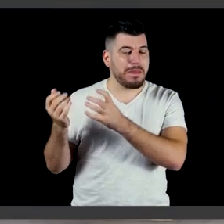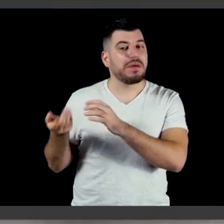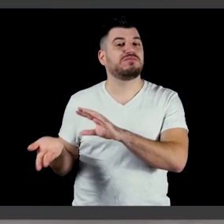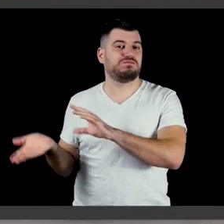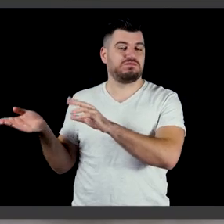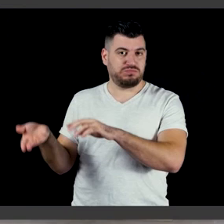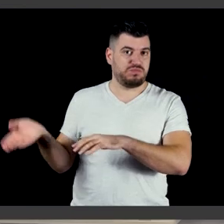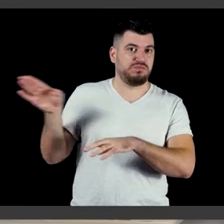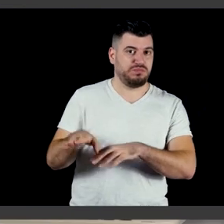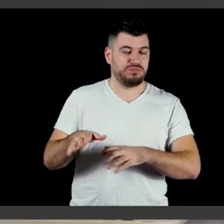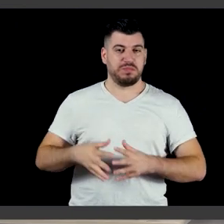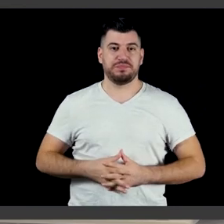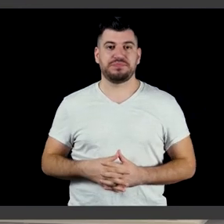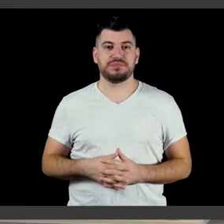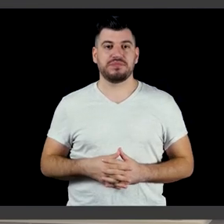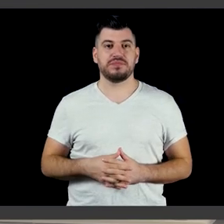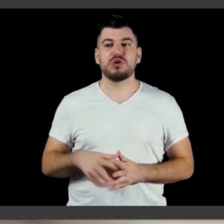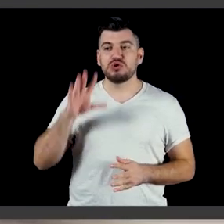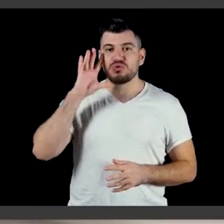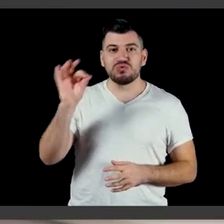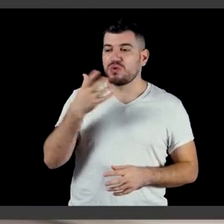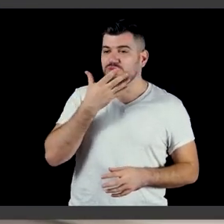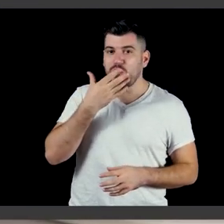Τσιρτσιρίζει το μπέικον. Θα το γυρίσω την άλλη.